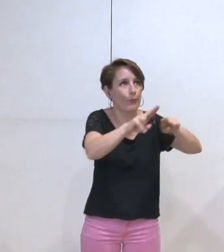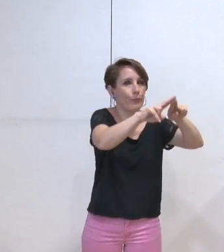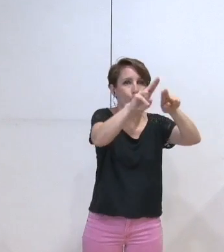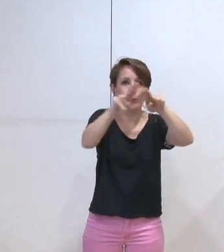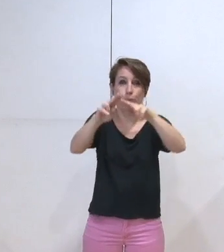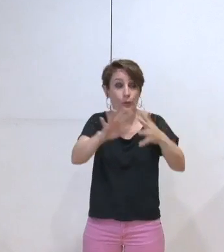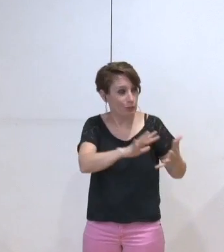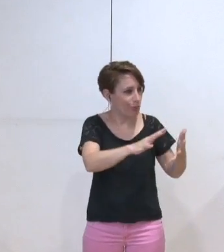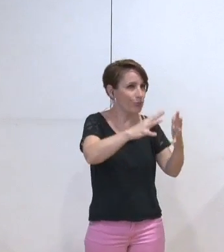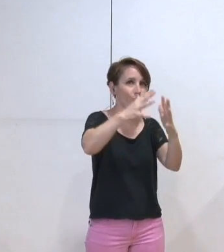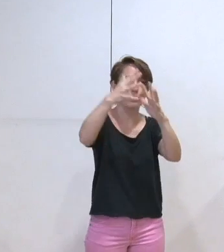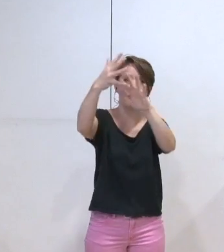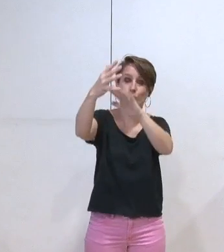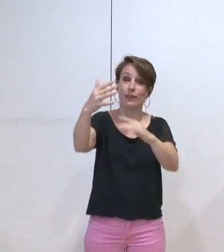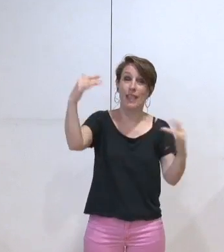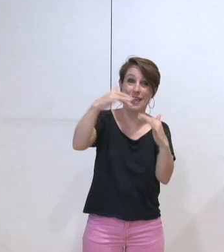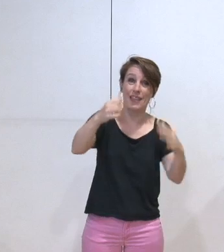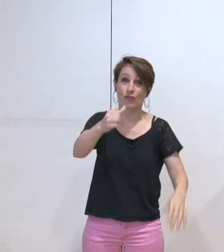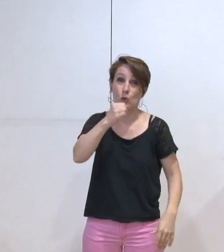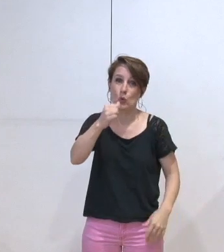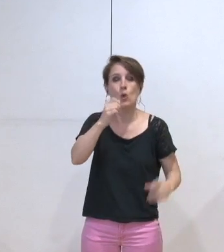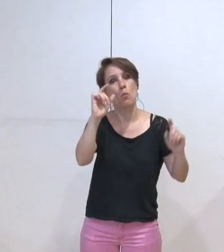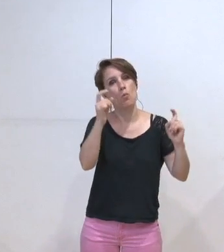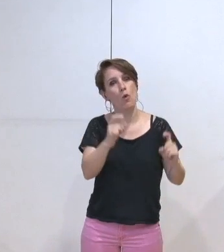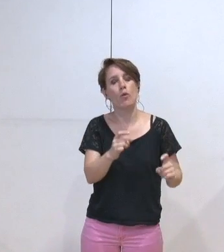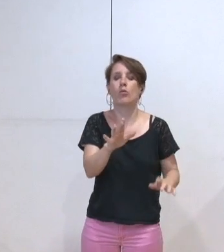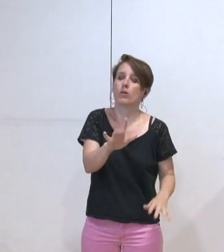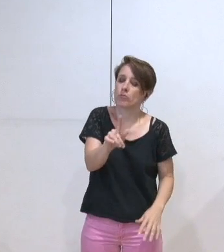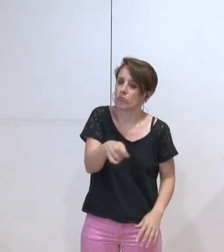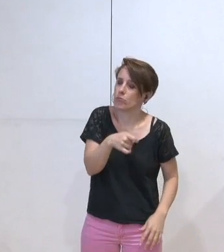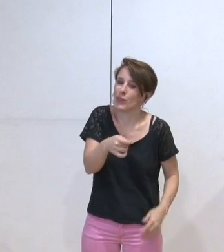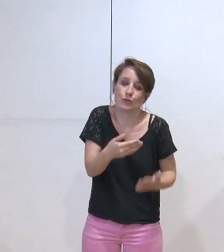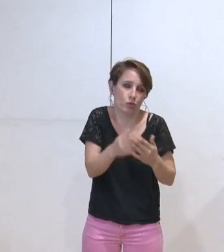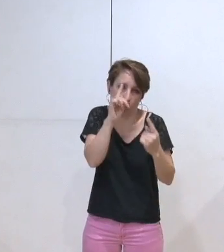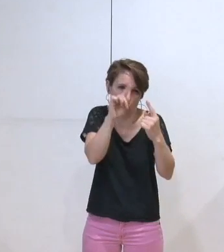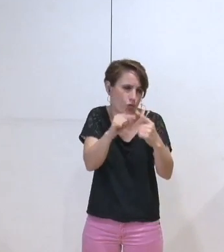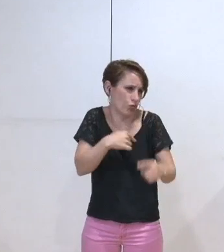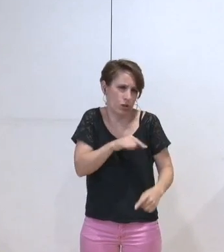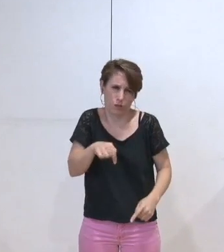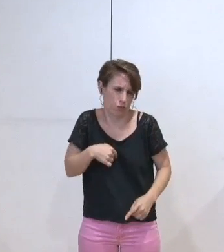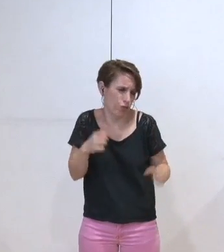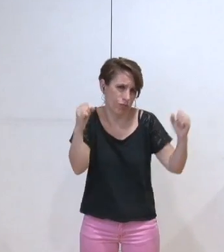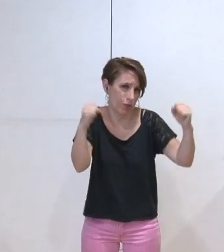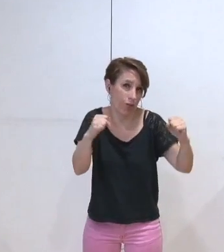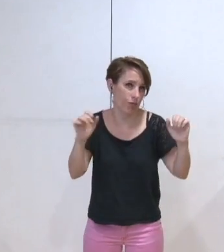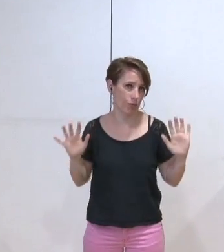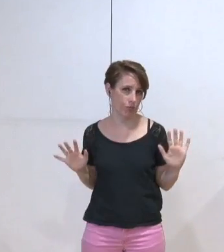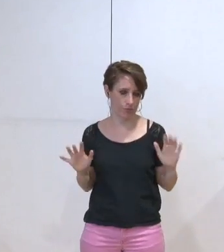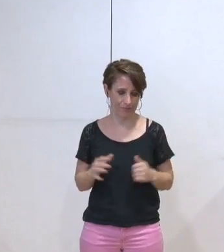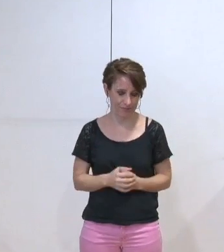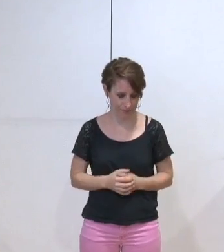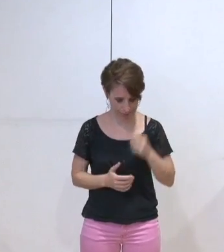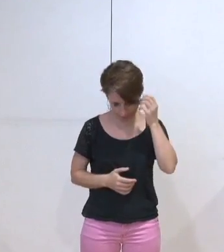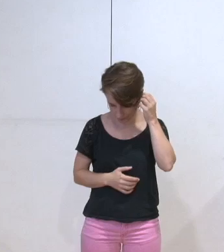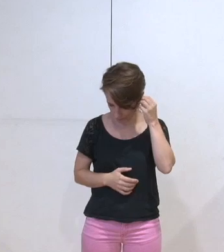la rénovation énergétique bien sûr reçoit notre notre soutien puisque nous